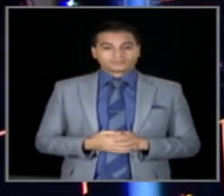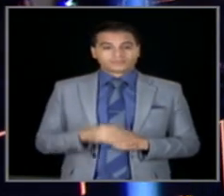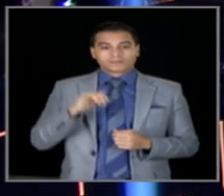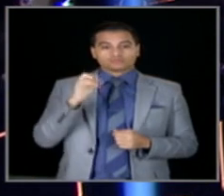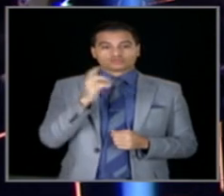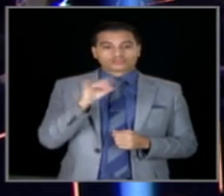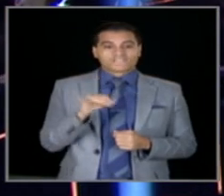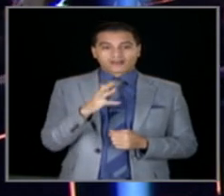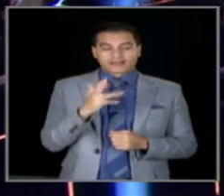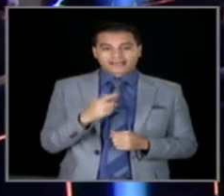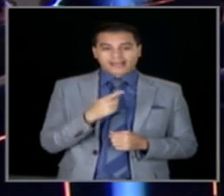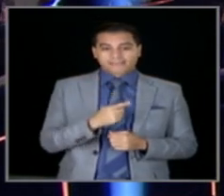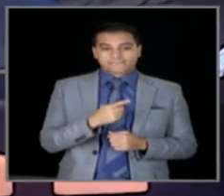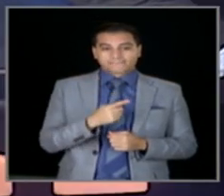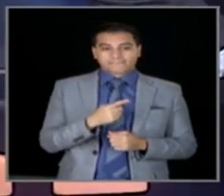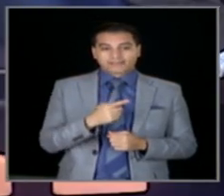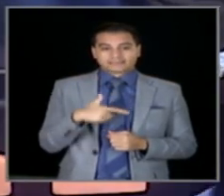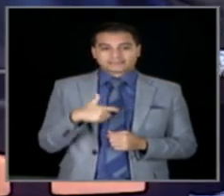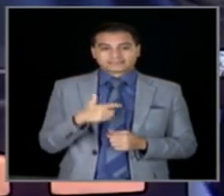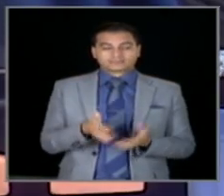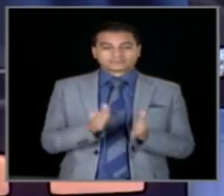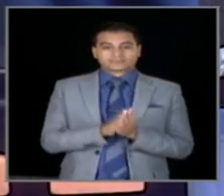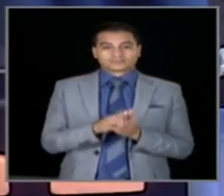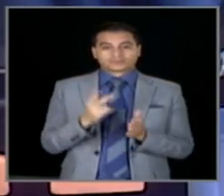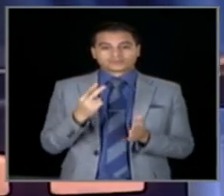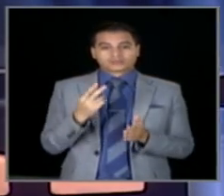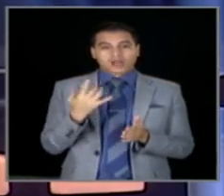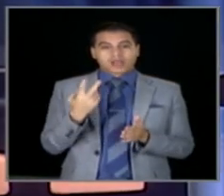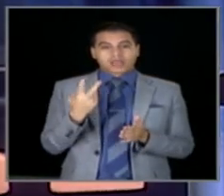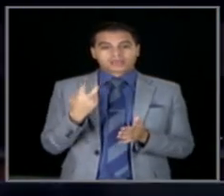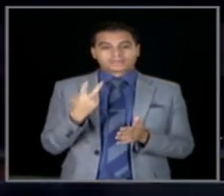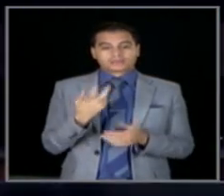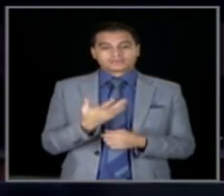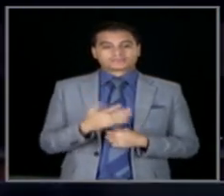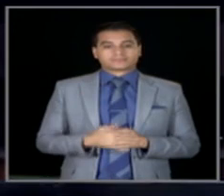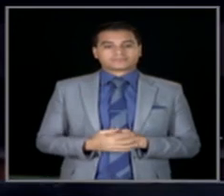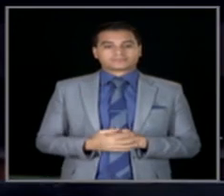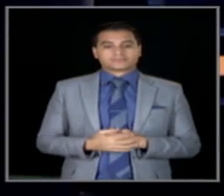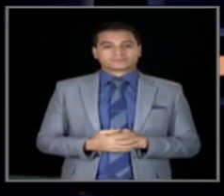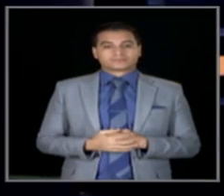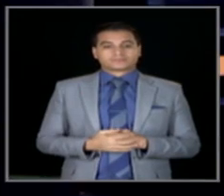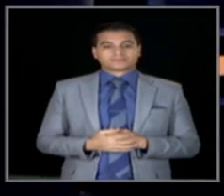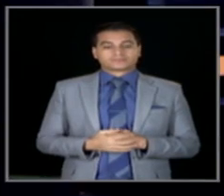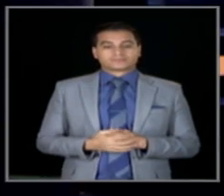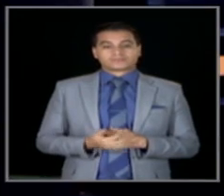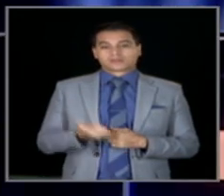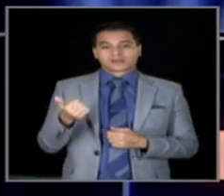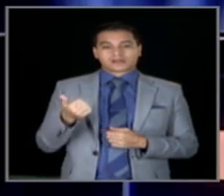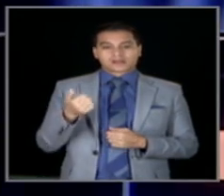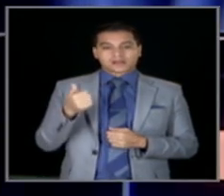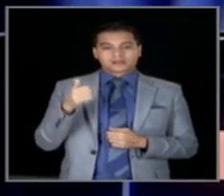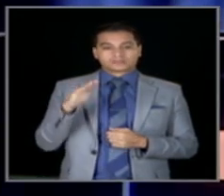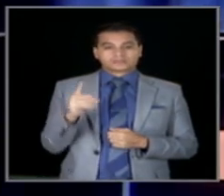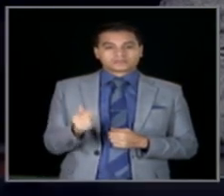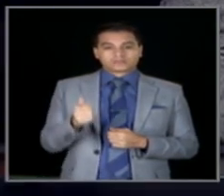مصطفى محمد كنتوا كام؟ كنا 60. وكم إجابة صح؟ 2. بقيتوا 70. إسراء كنتوا كام؟